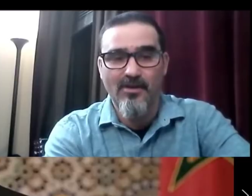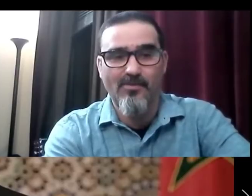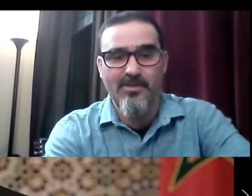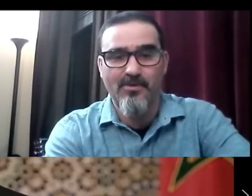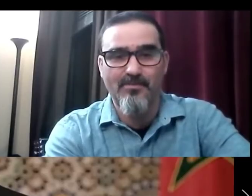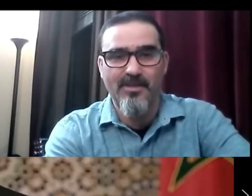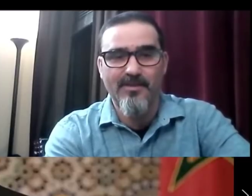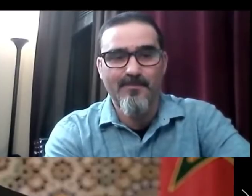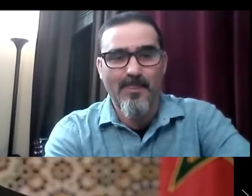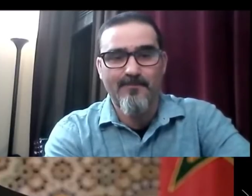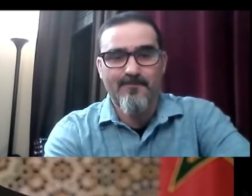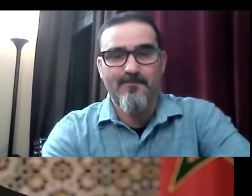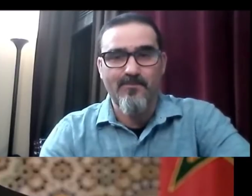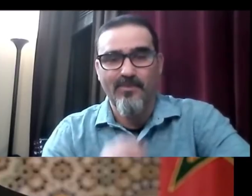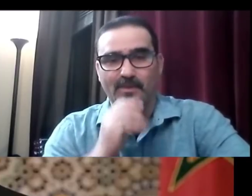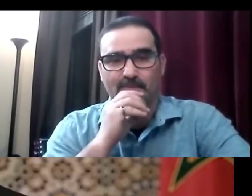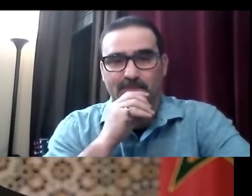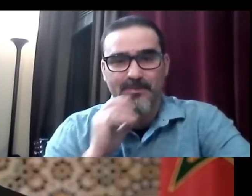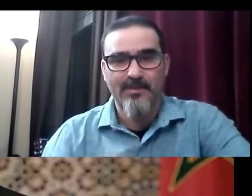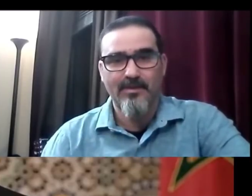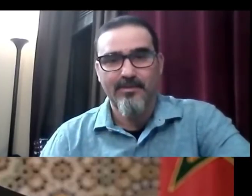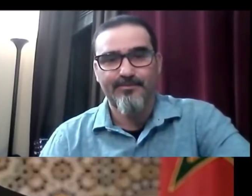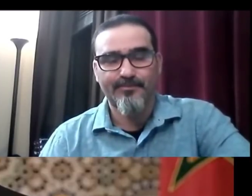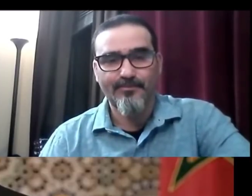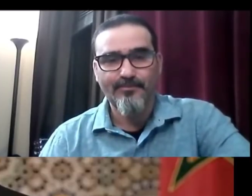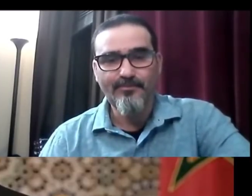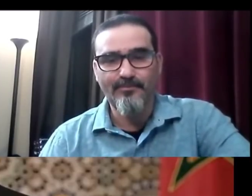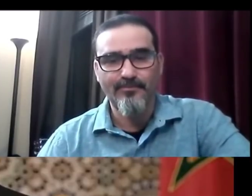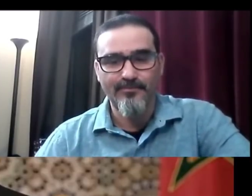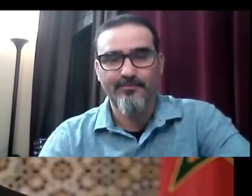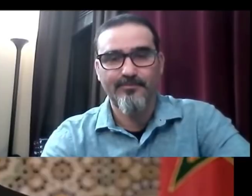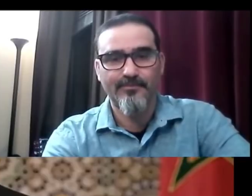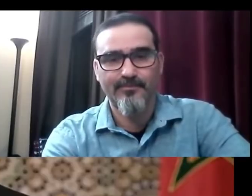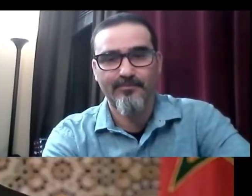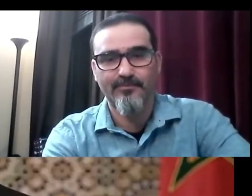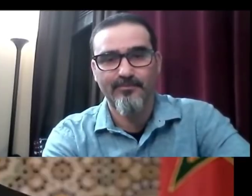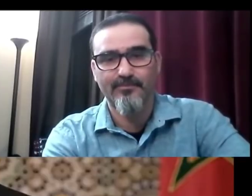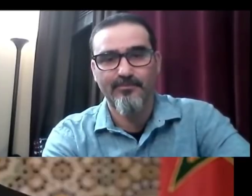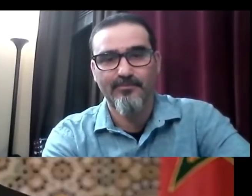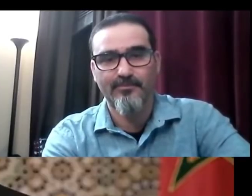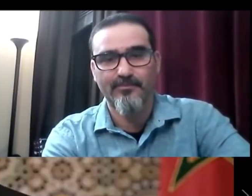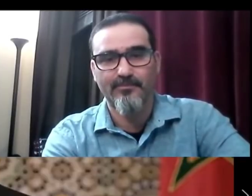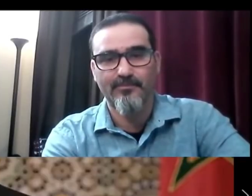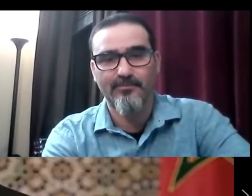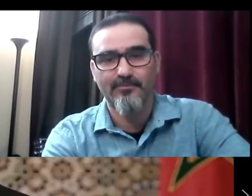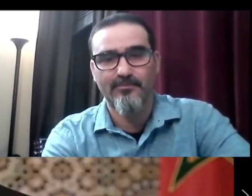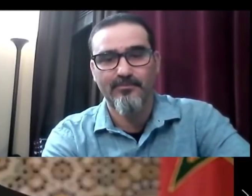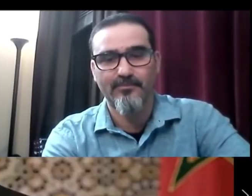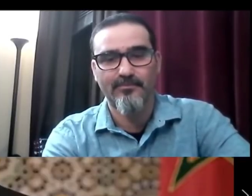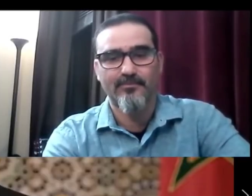لانه هو شبه امي. جميع في مختلف المجالات، ولكننا نعيش اليوم في